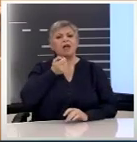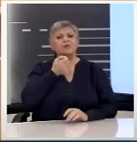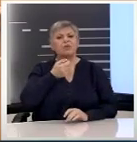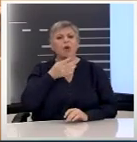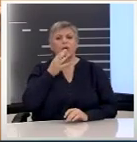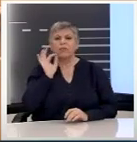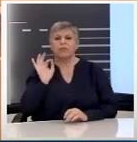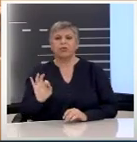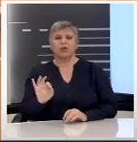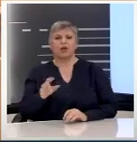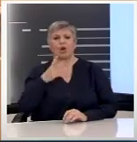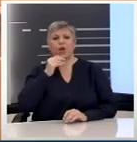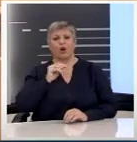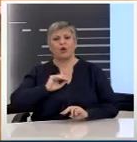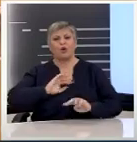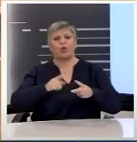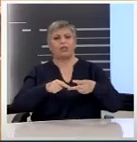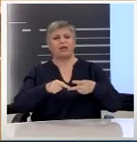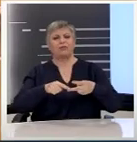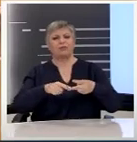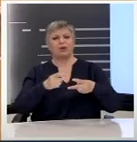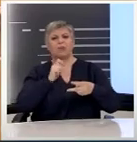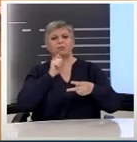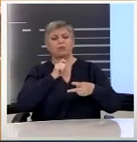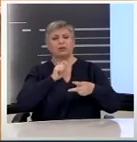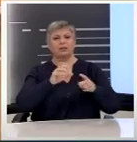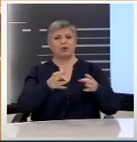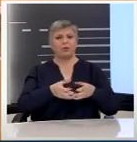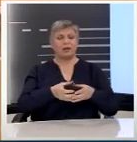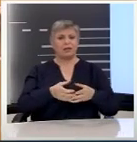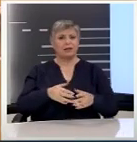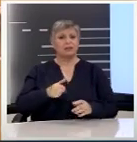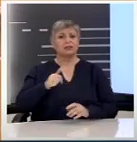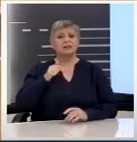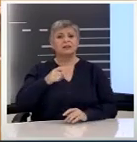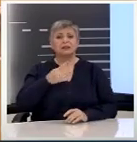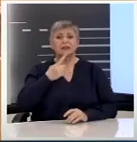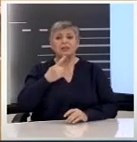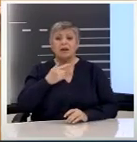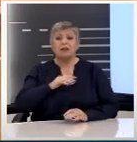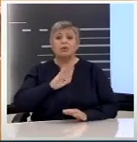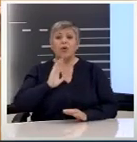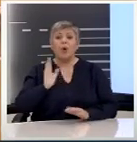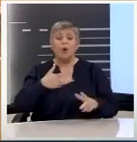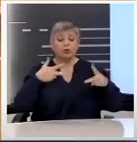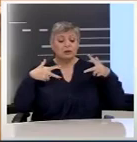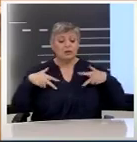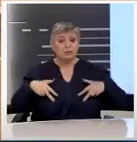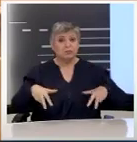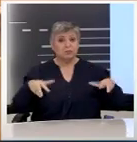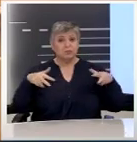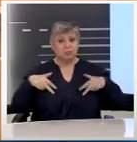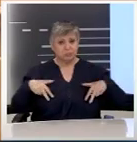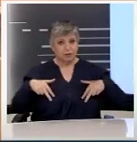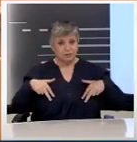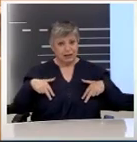της αξιωματικής αντιπολίτευσης ότι εσείς υπερψηφίσατε όλες τις προτάσεις που κατέθεσε η κυβέρνηση. Δεν θα κριθείτε από